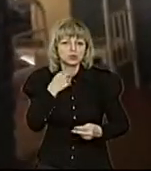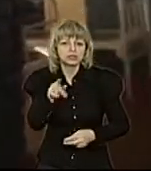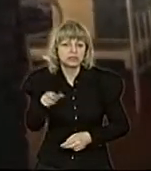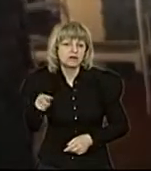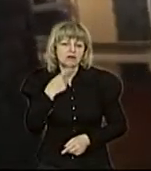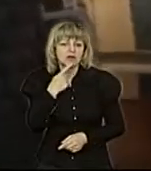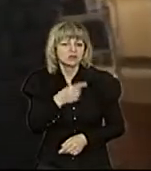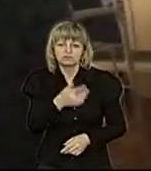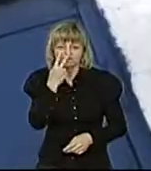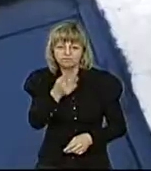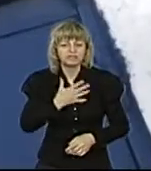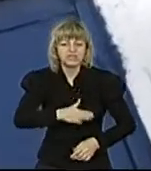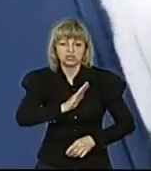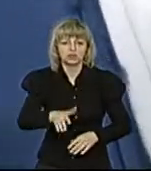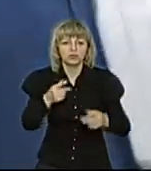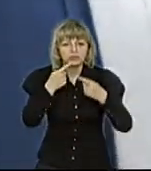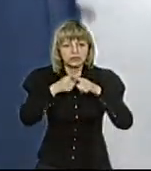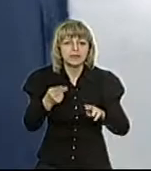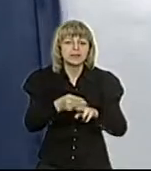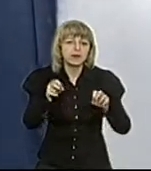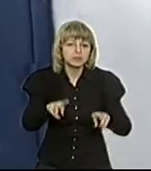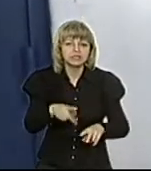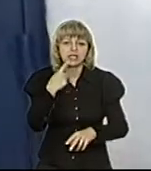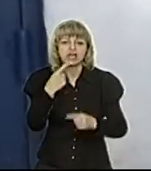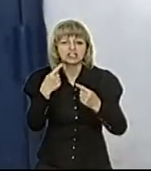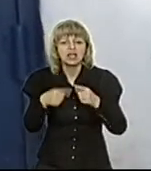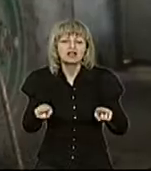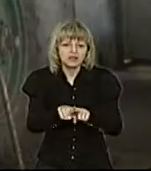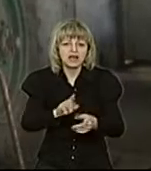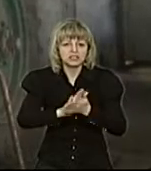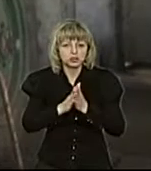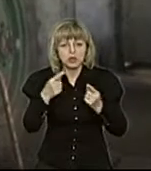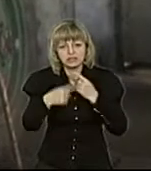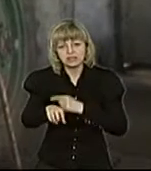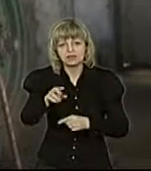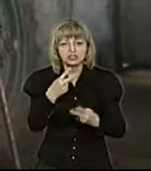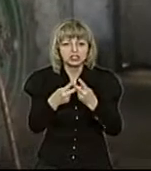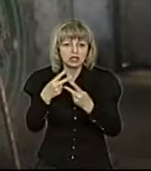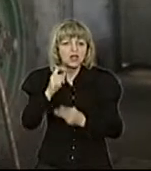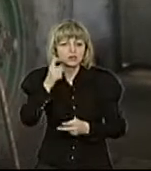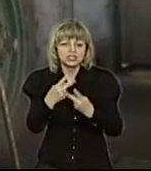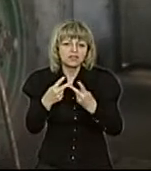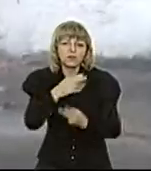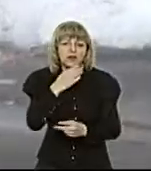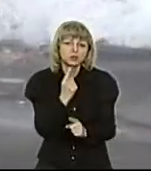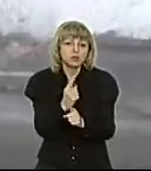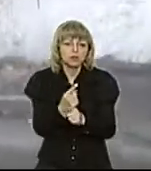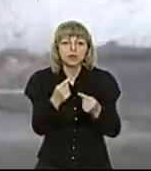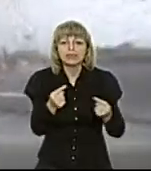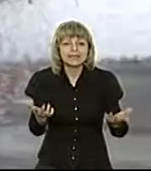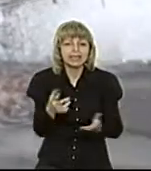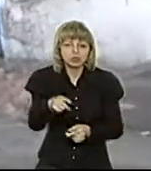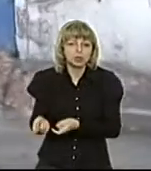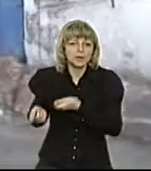незадоволений через техніку безпеки. Така ж ситуація, додає, і в інших колоніях. Розповідає, в українських в'язницях багато заборонених речей, які